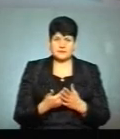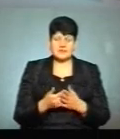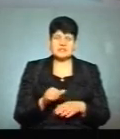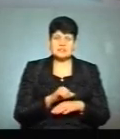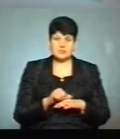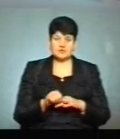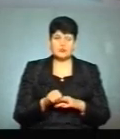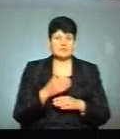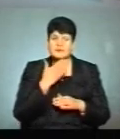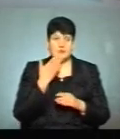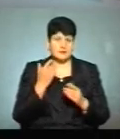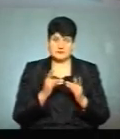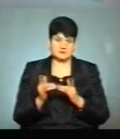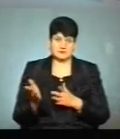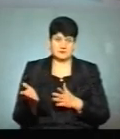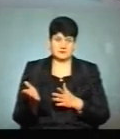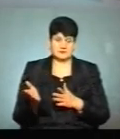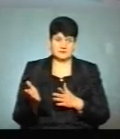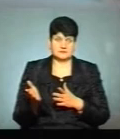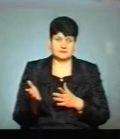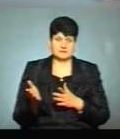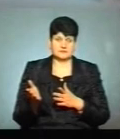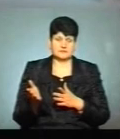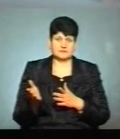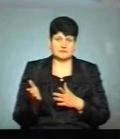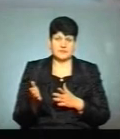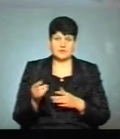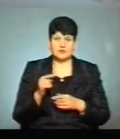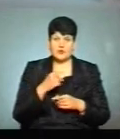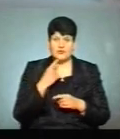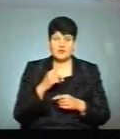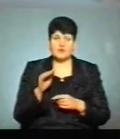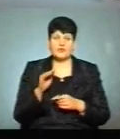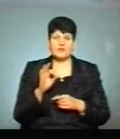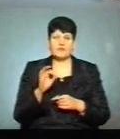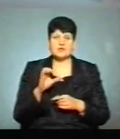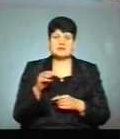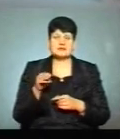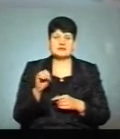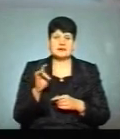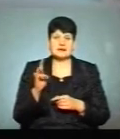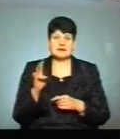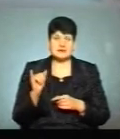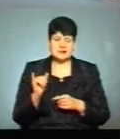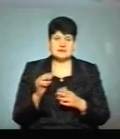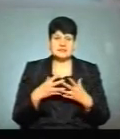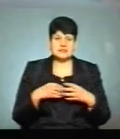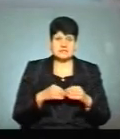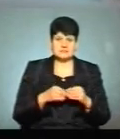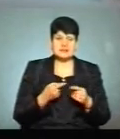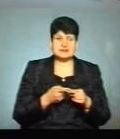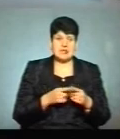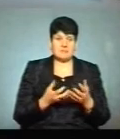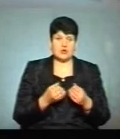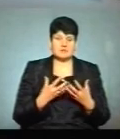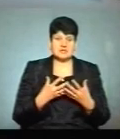кордоном не існує інтернатних закладів. Не існують, як вони називають, фостерні сім'ї, ну, відповідних нашим прийомним